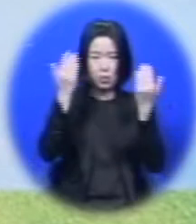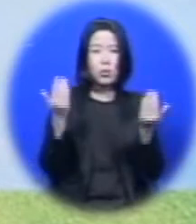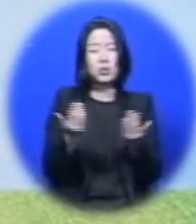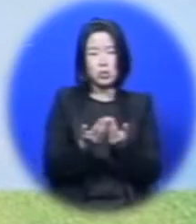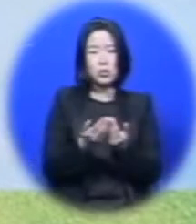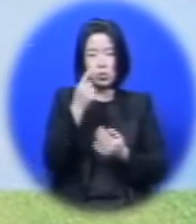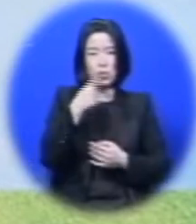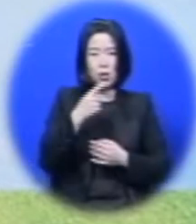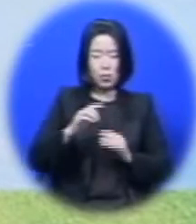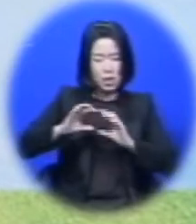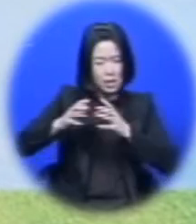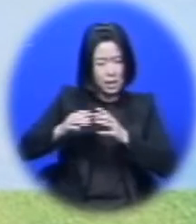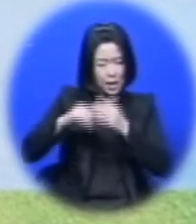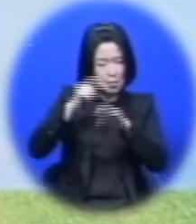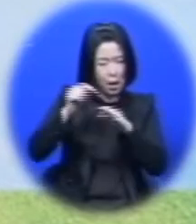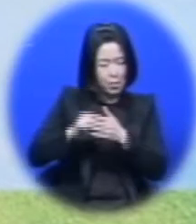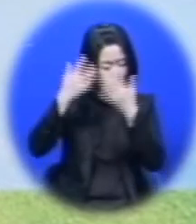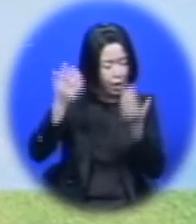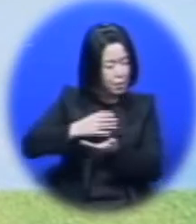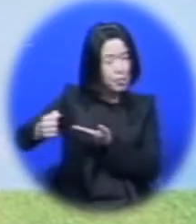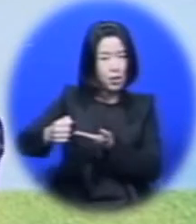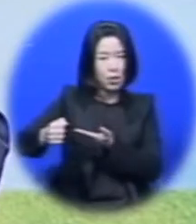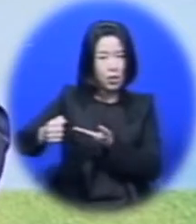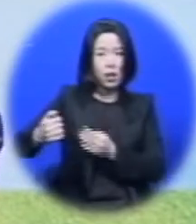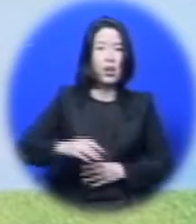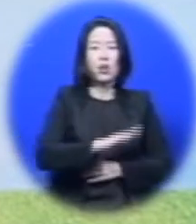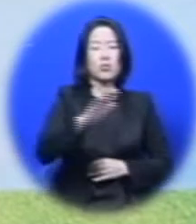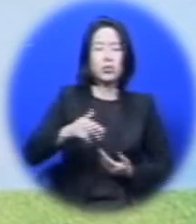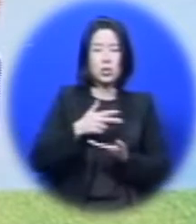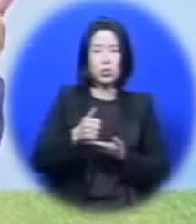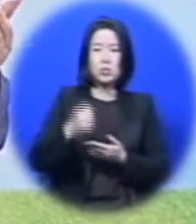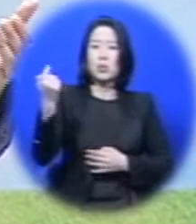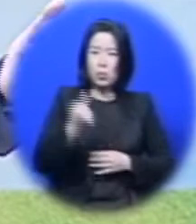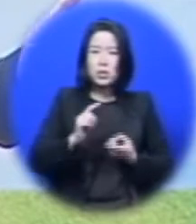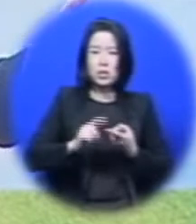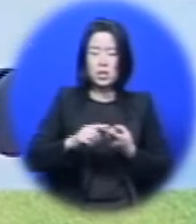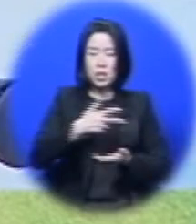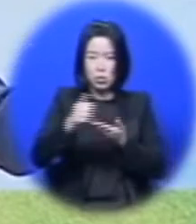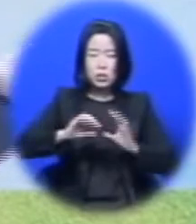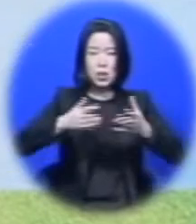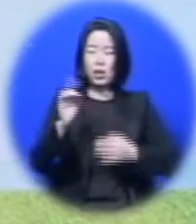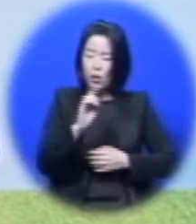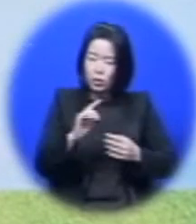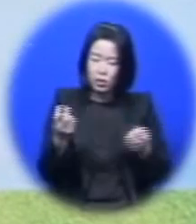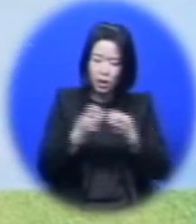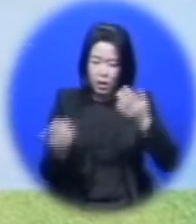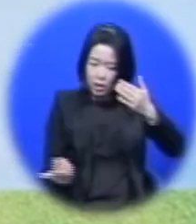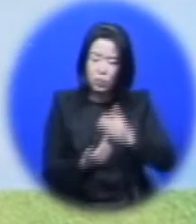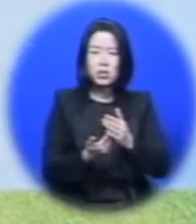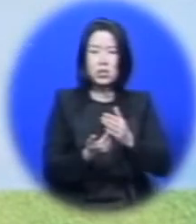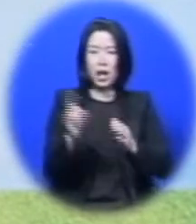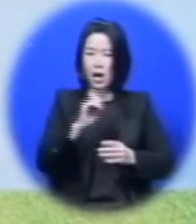생각은 세상에 다 뺏기고 사는 거. 우리 주님이 오시는지 주님의 나라가 어떻게 이루어지는지 아무 관심이